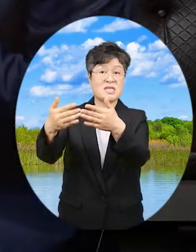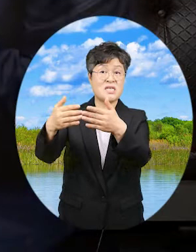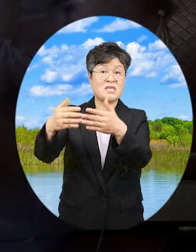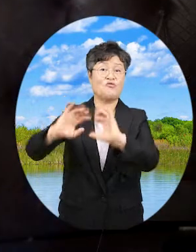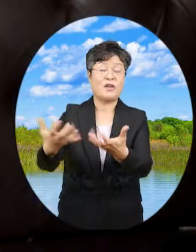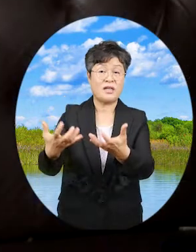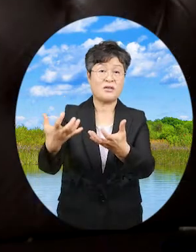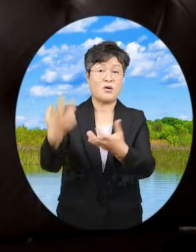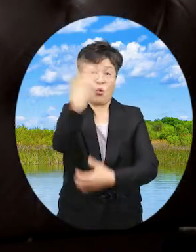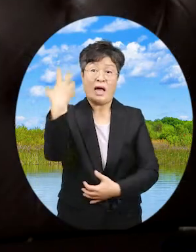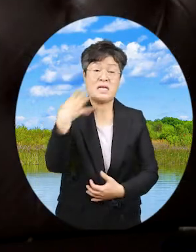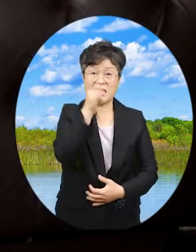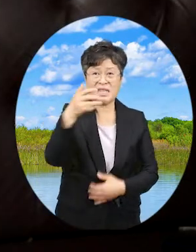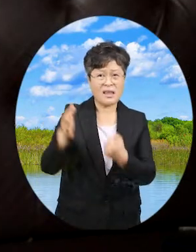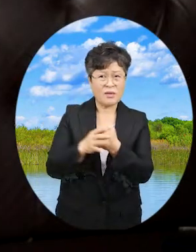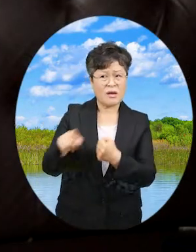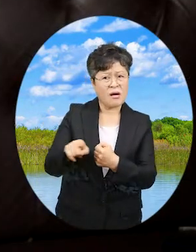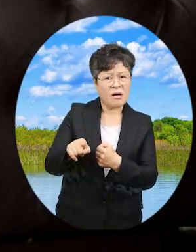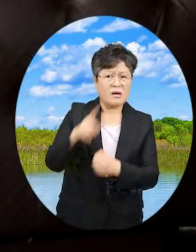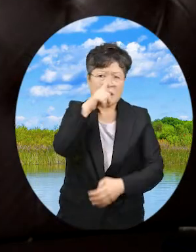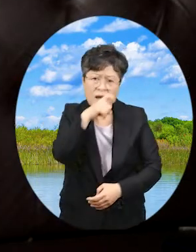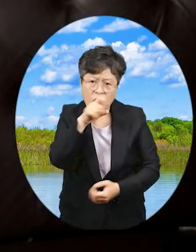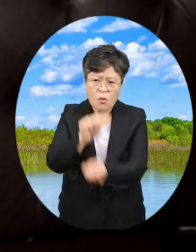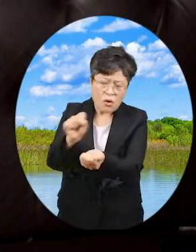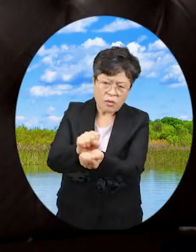거는 이게 원천 유원지였다가 이제